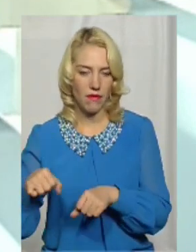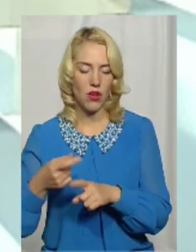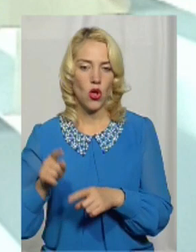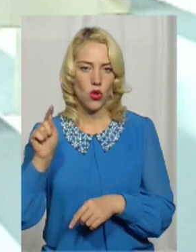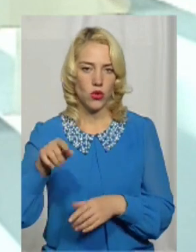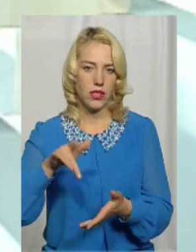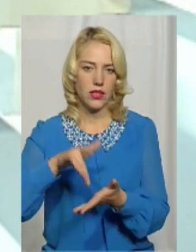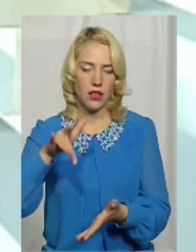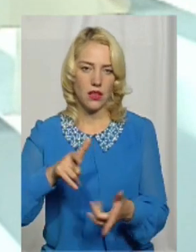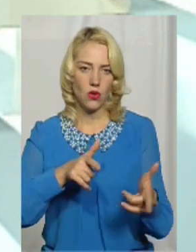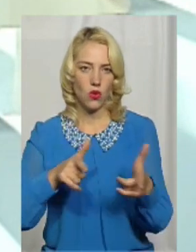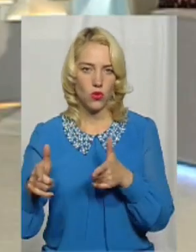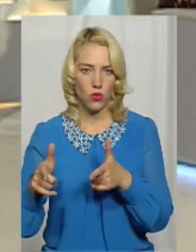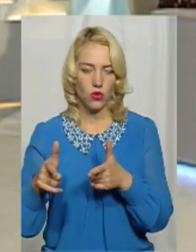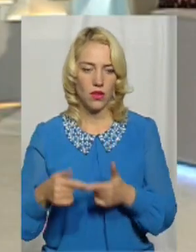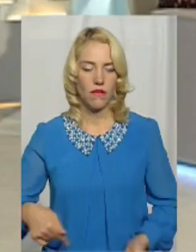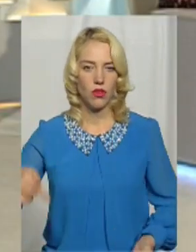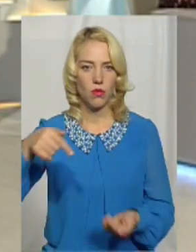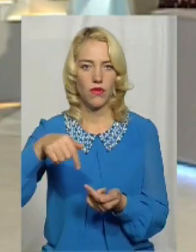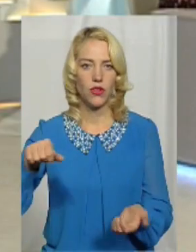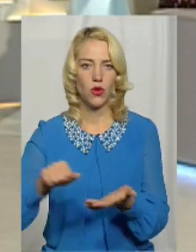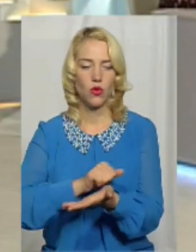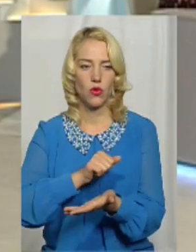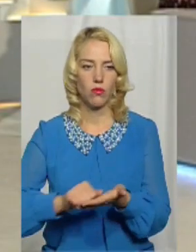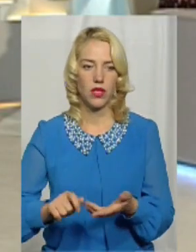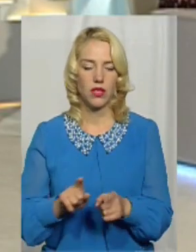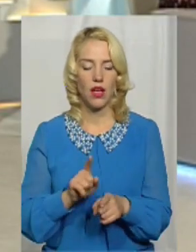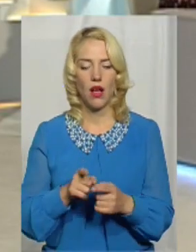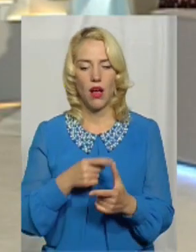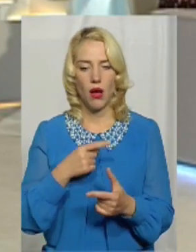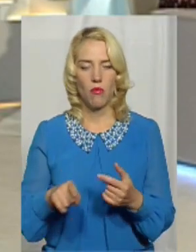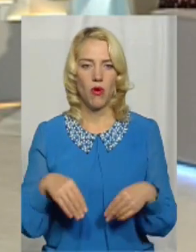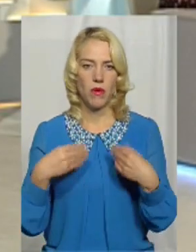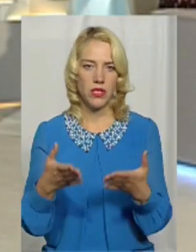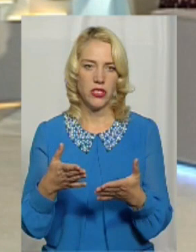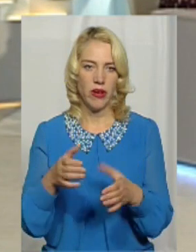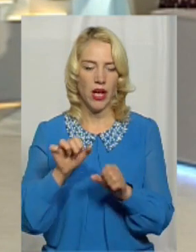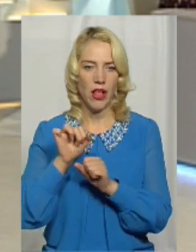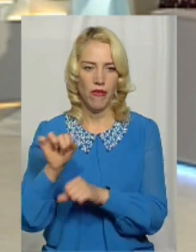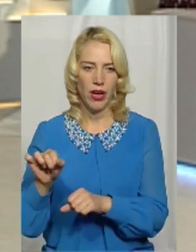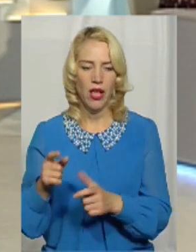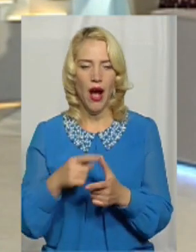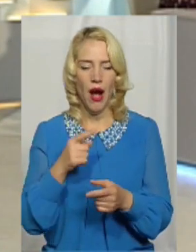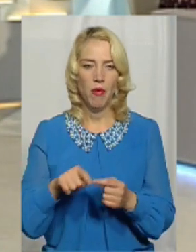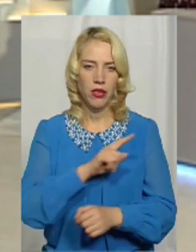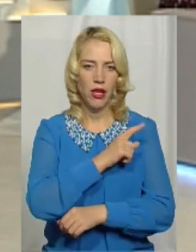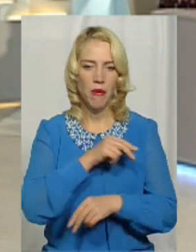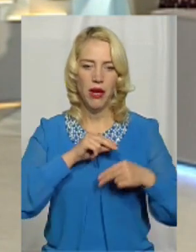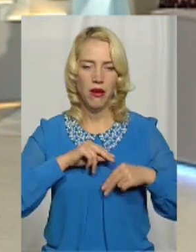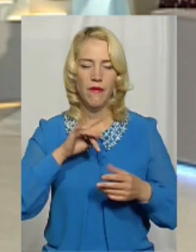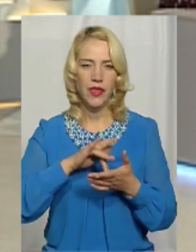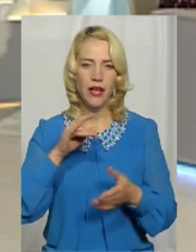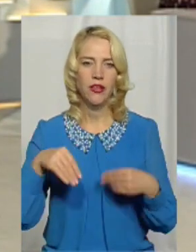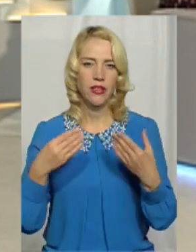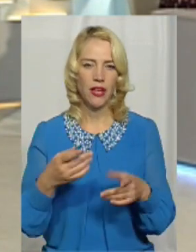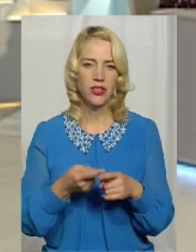центри готують відповідні документи, або призначають адвоката, або силами працівників центру надають